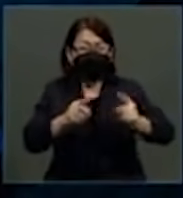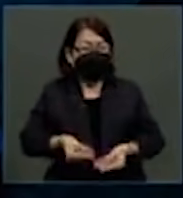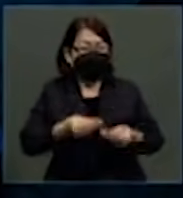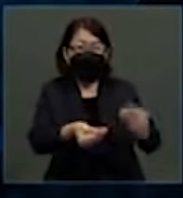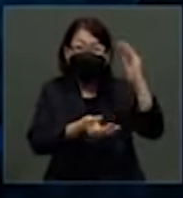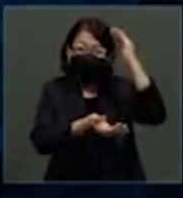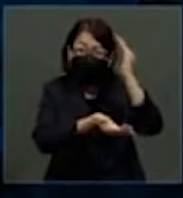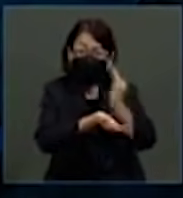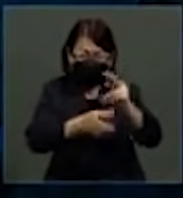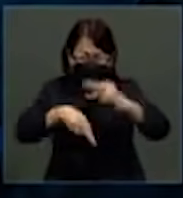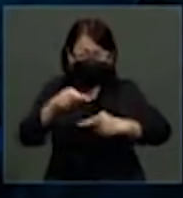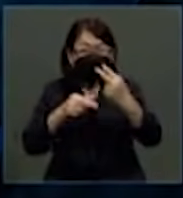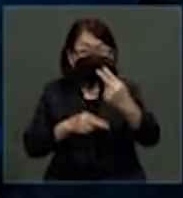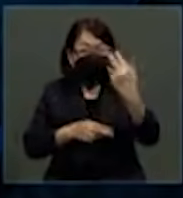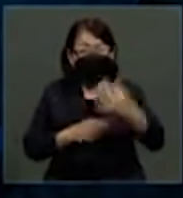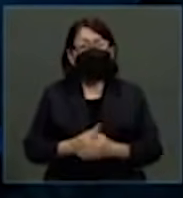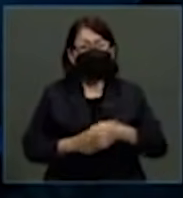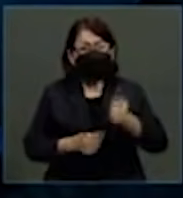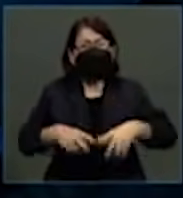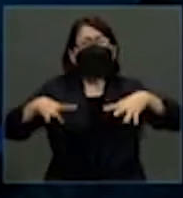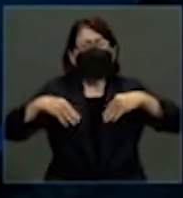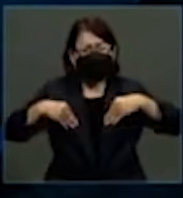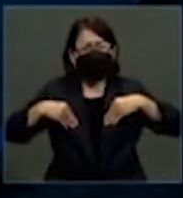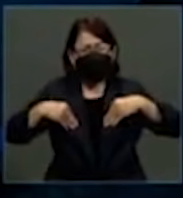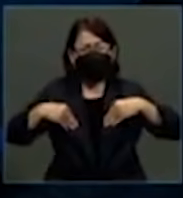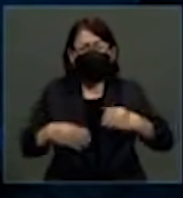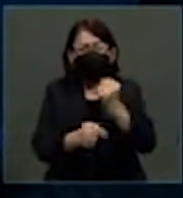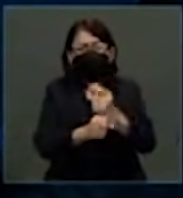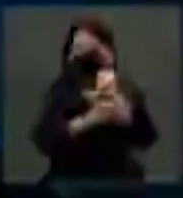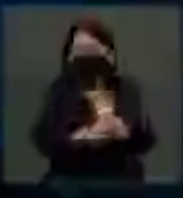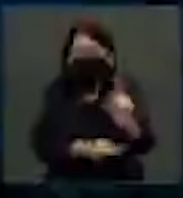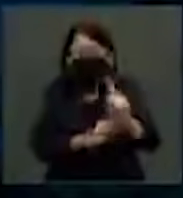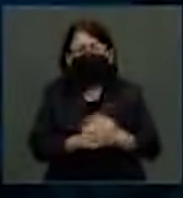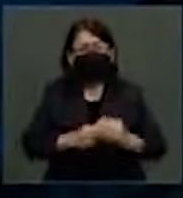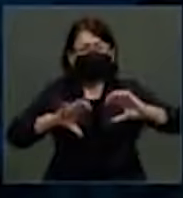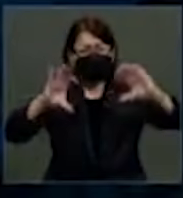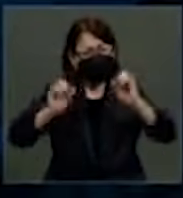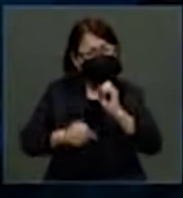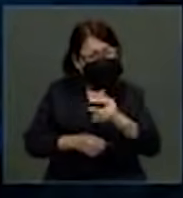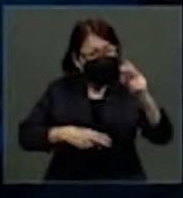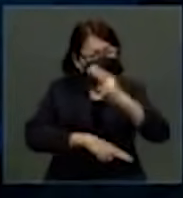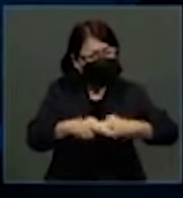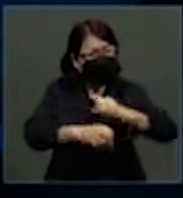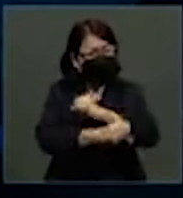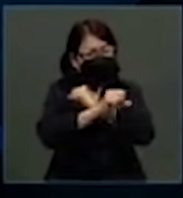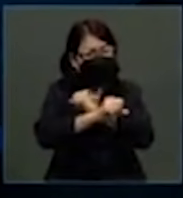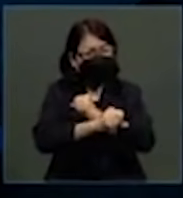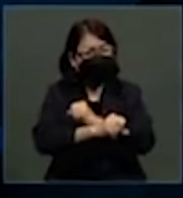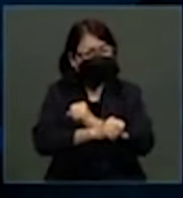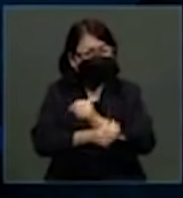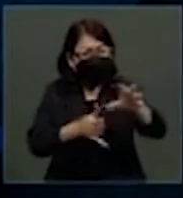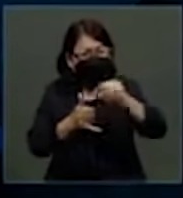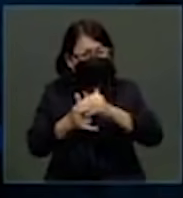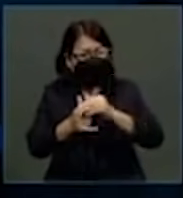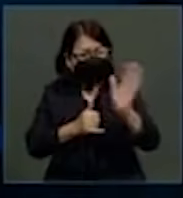เอกสารเกี่ยวกับสินค้าบริการการเดินทางหรือหลักฐานอื่นๆต่อพนักงานเจ้าหน้าที่และต้